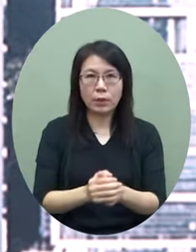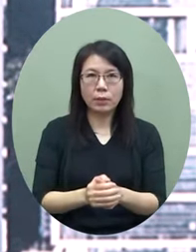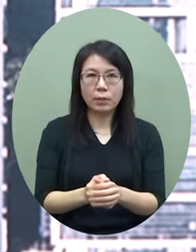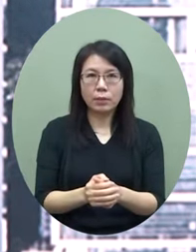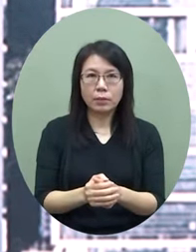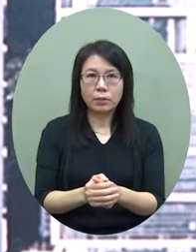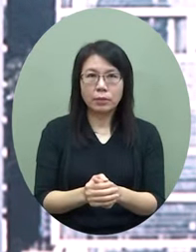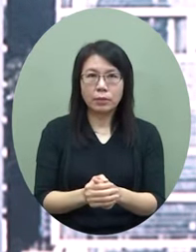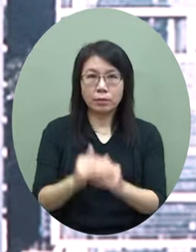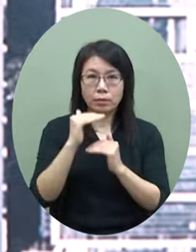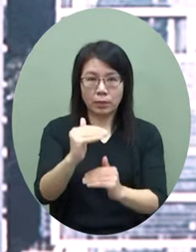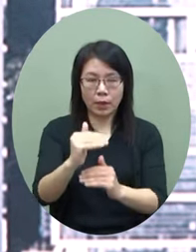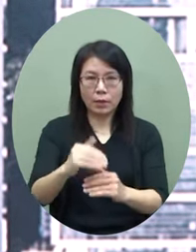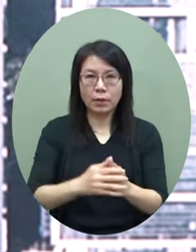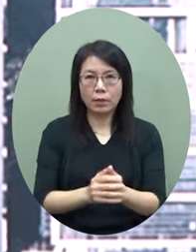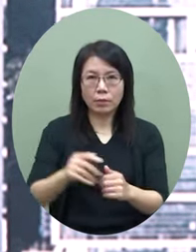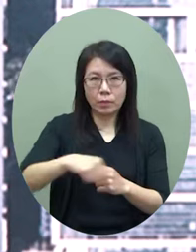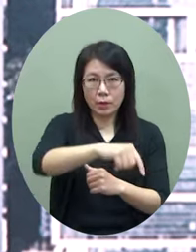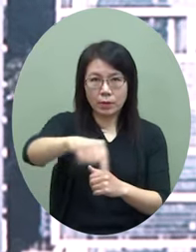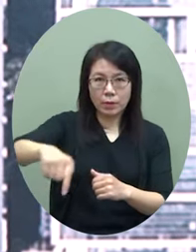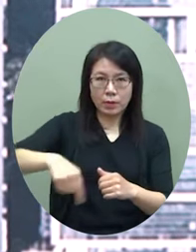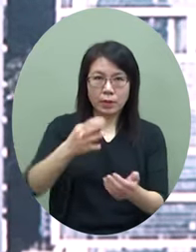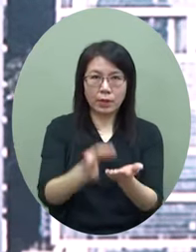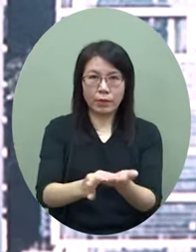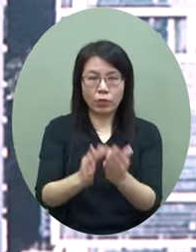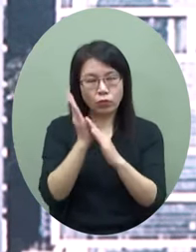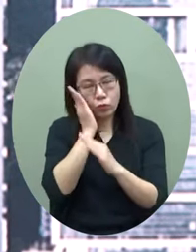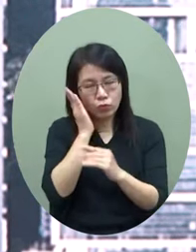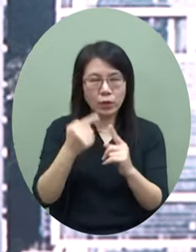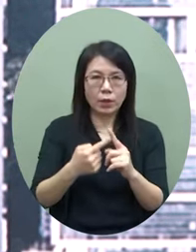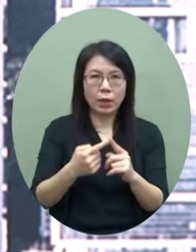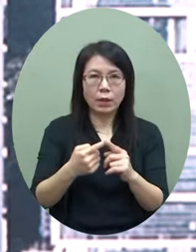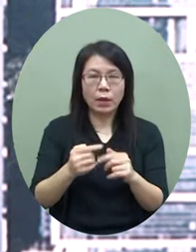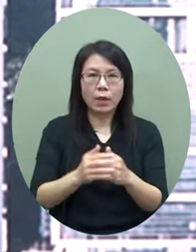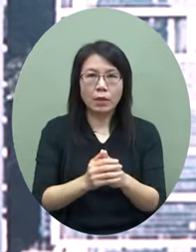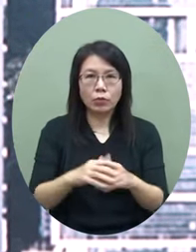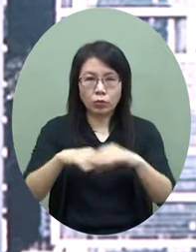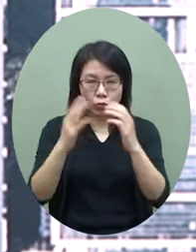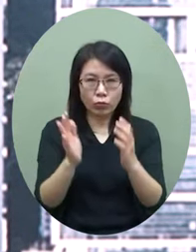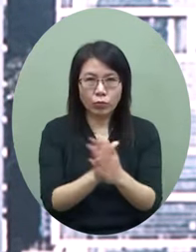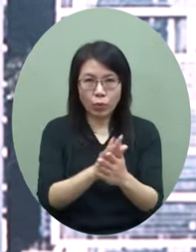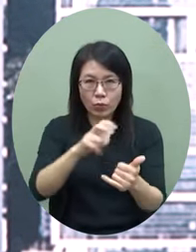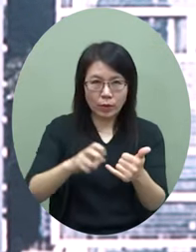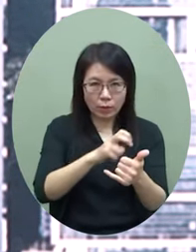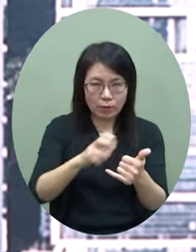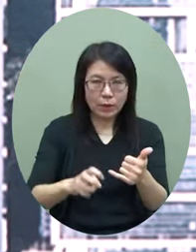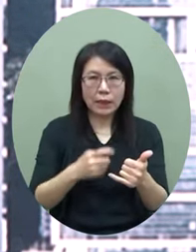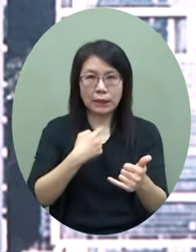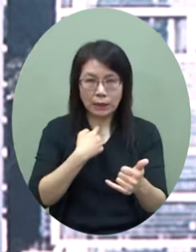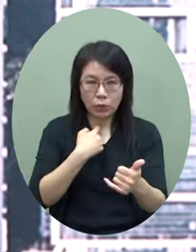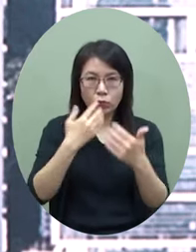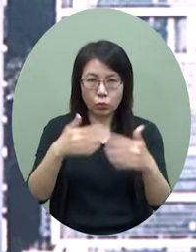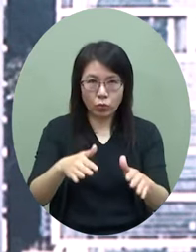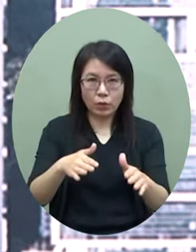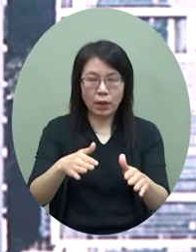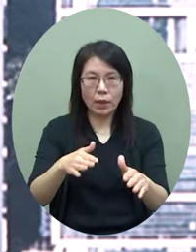都是限制在這個區裏面的居民在未完成整個區的強制檢測是不能夠離開的